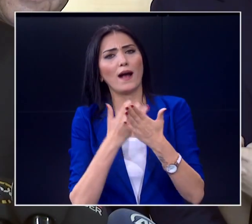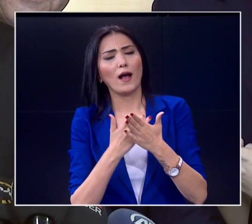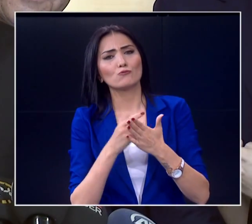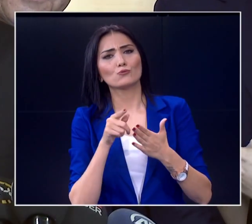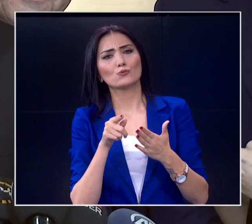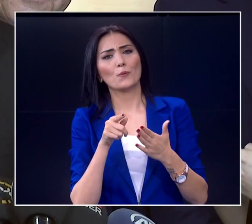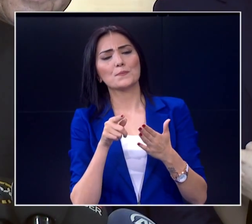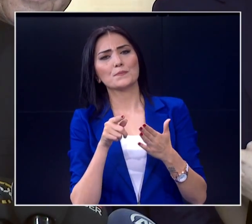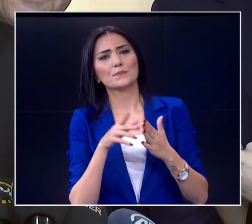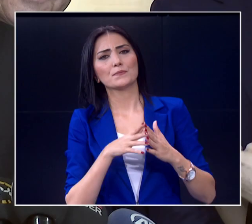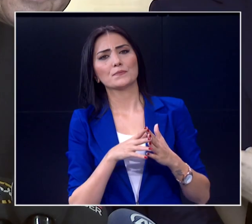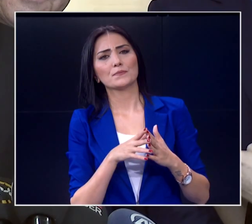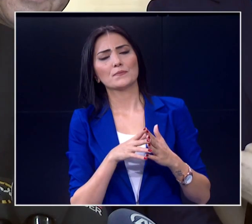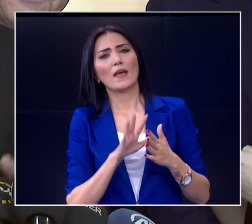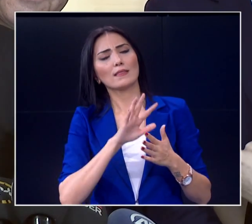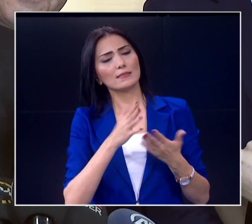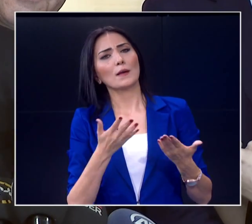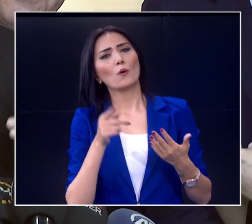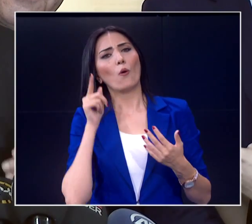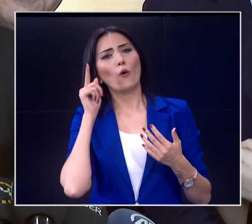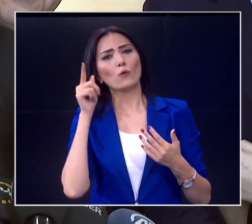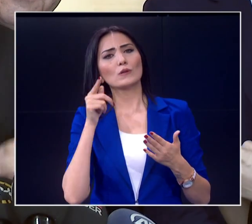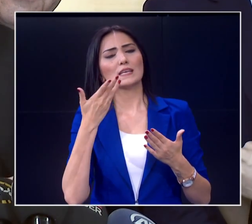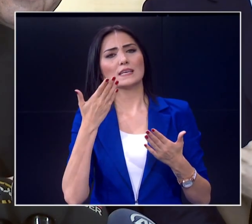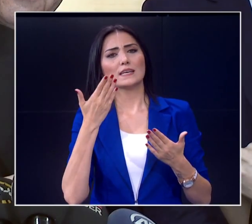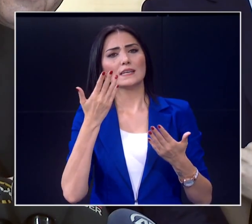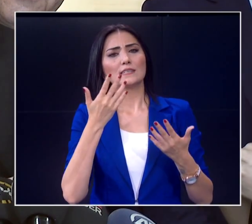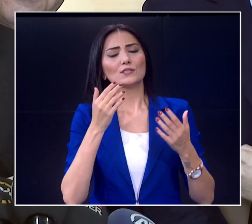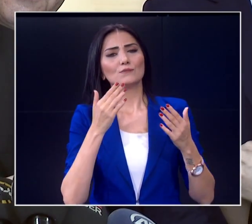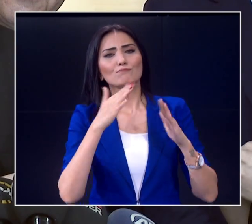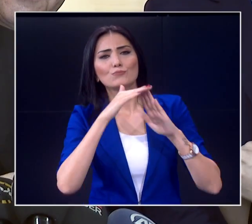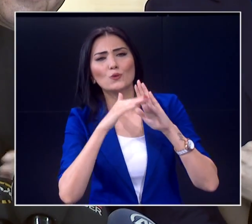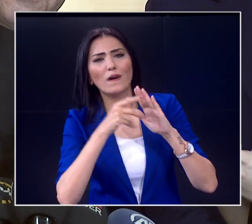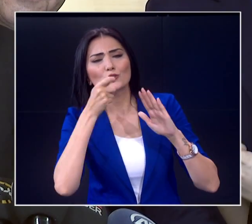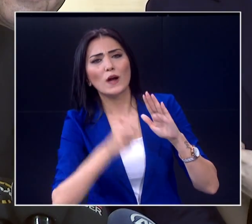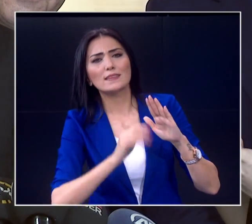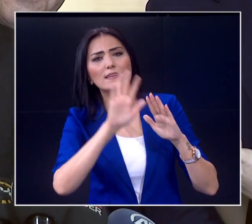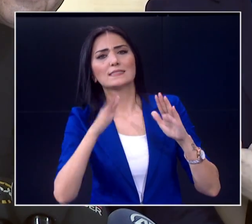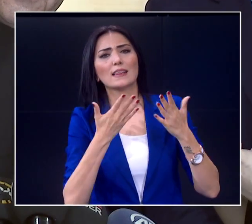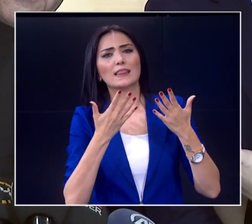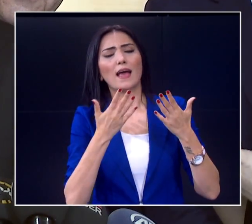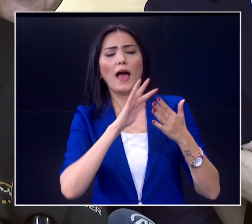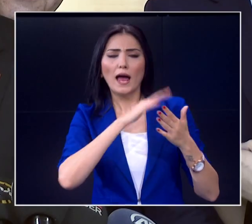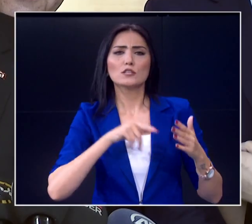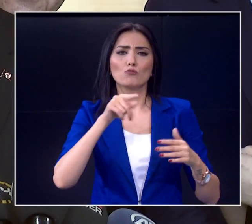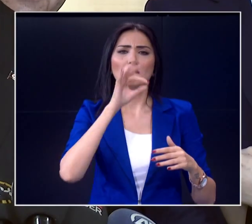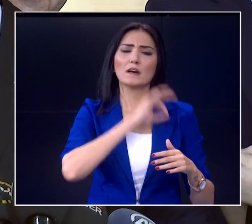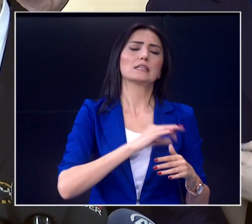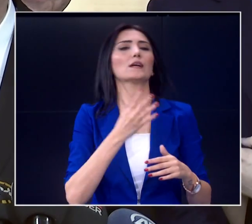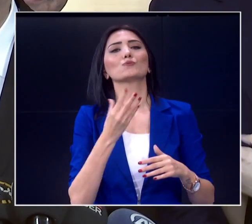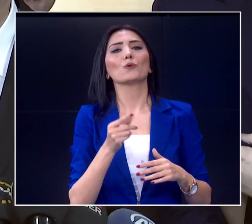tahsisini. Tabii yani orada şartları sağlayan herkes bundan yararlanmış